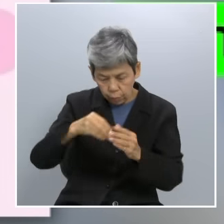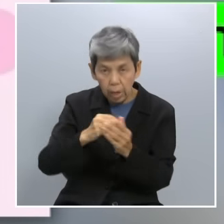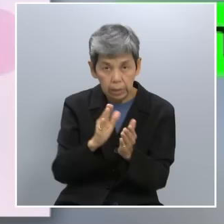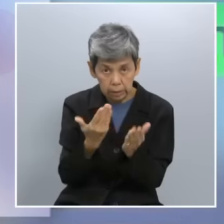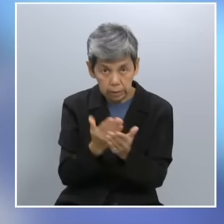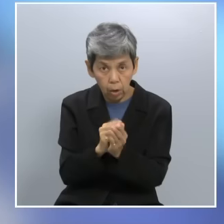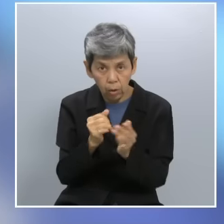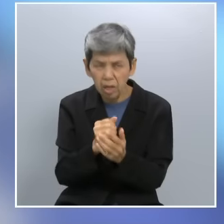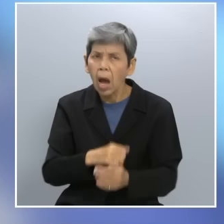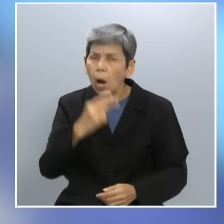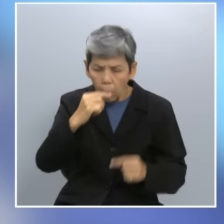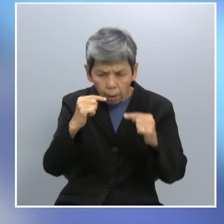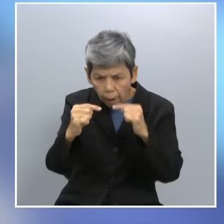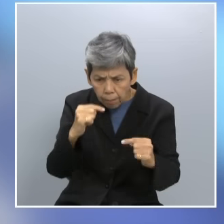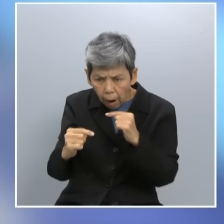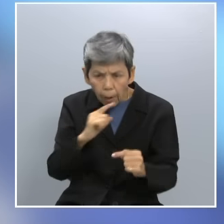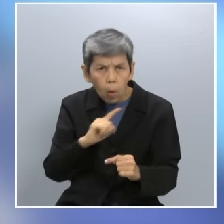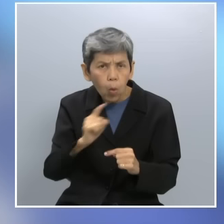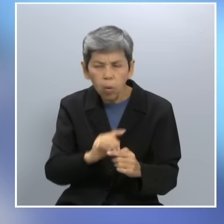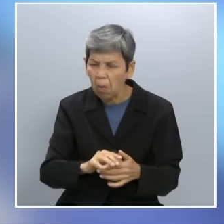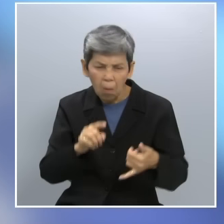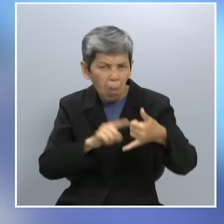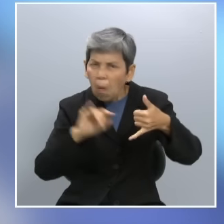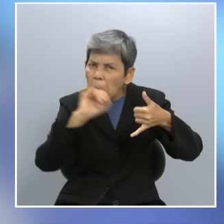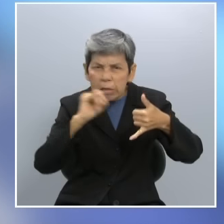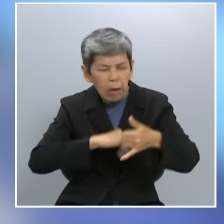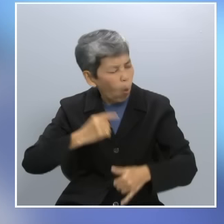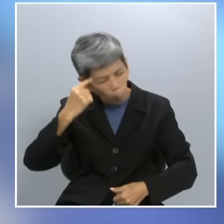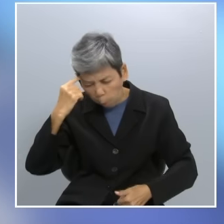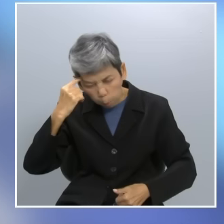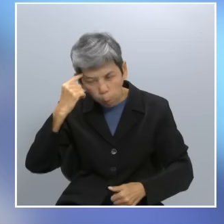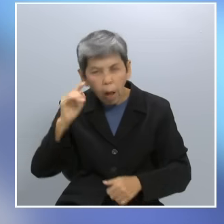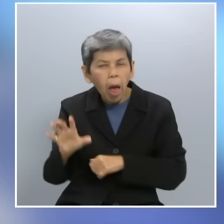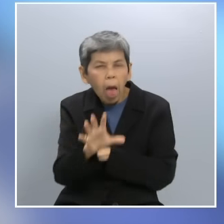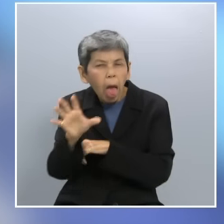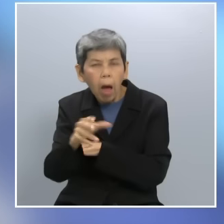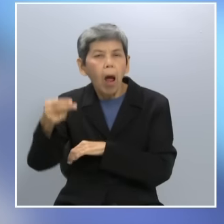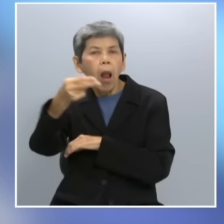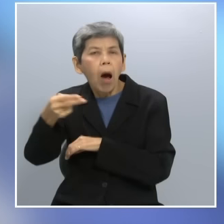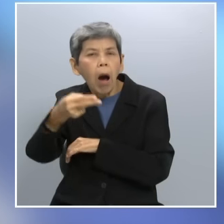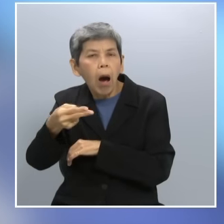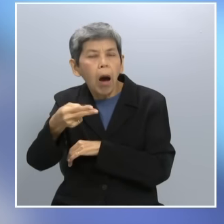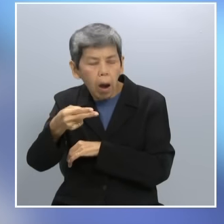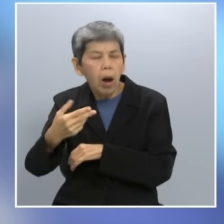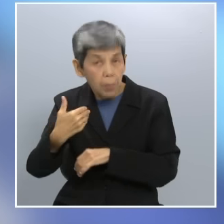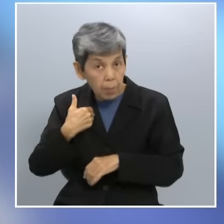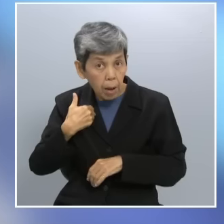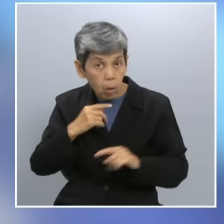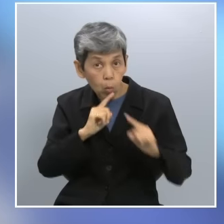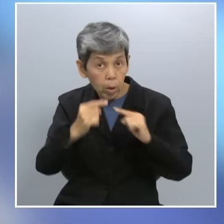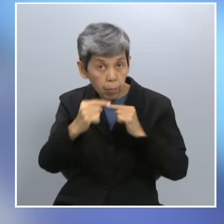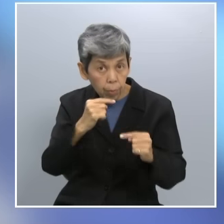อค่ะเนี่ยคุณผู้ชมความเร็วซาของมันคุณผู้ชมลองดูดิฮะนี่มันหลอกหลานเนะฮะค่ะเอ่ามีอีกมั้ยมีอีก